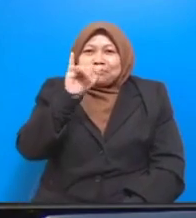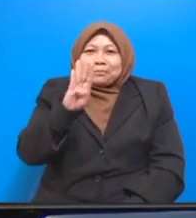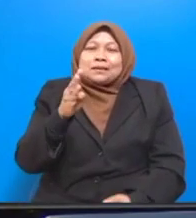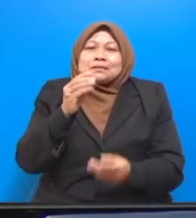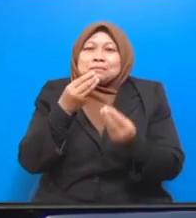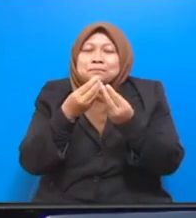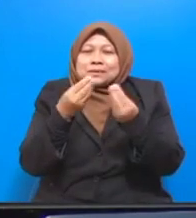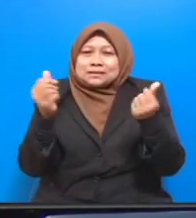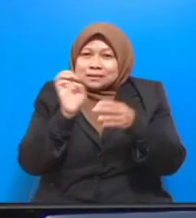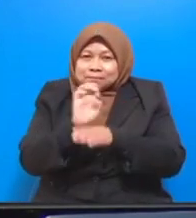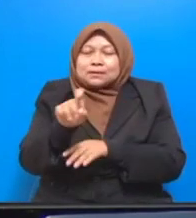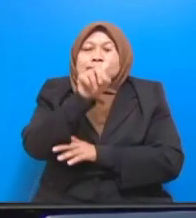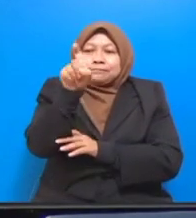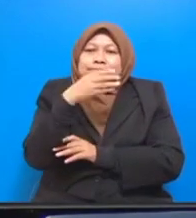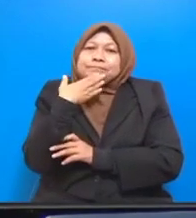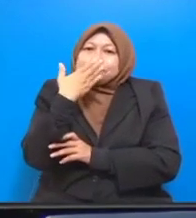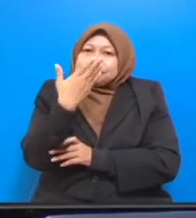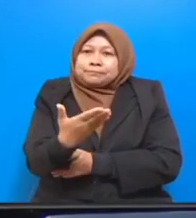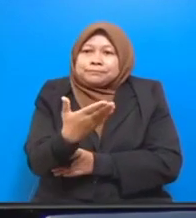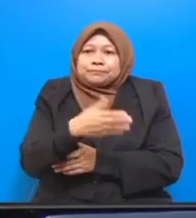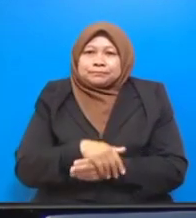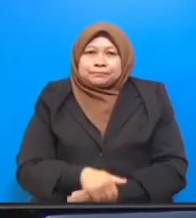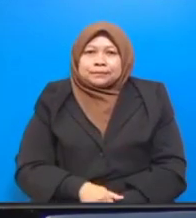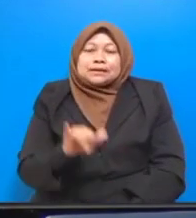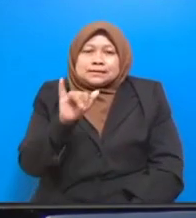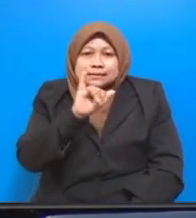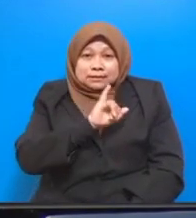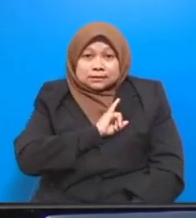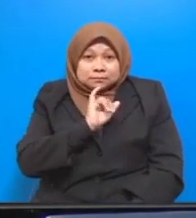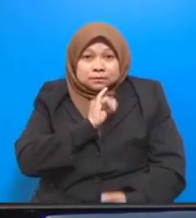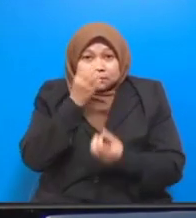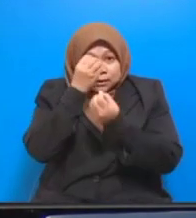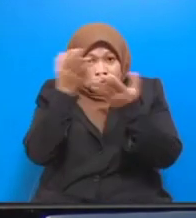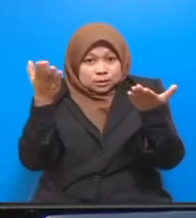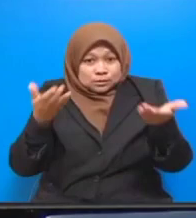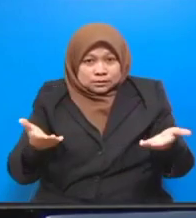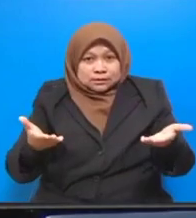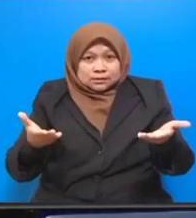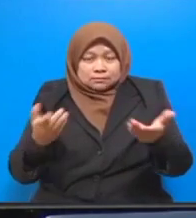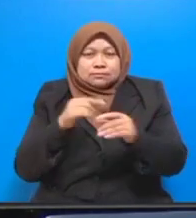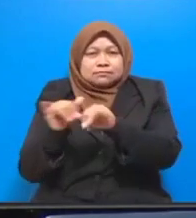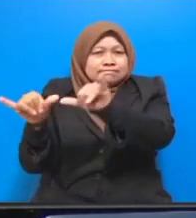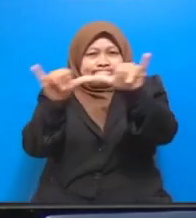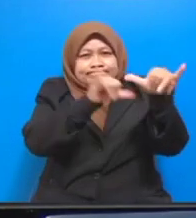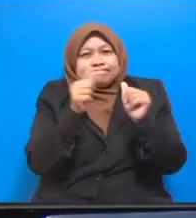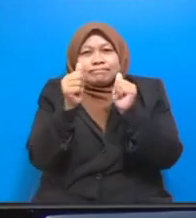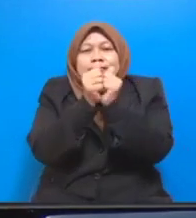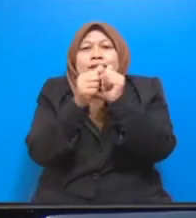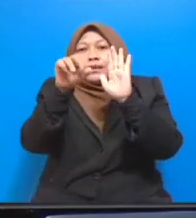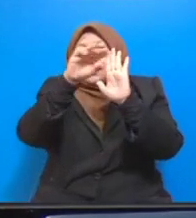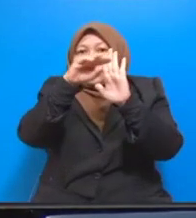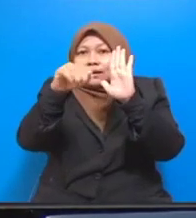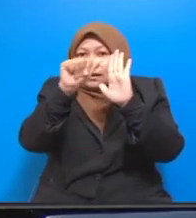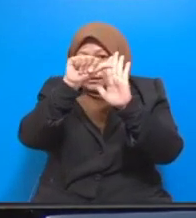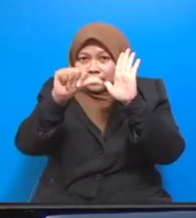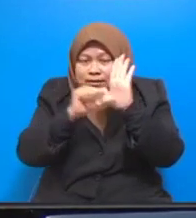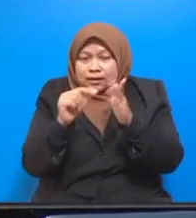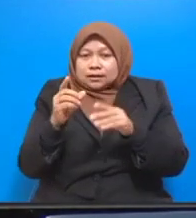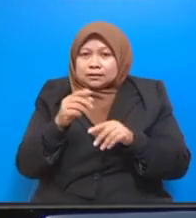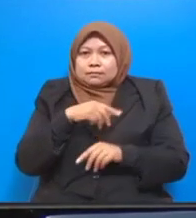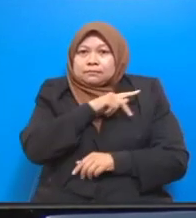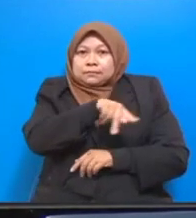pasirmas diatas salam tadi saya ingin memaklumkan disini selaras dengan akta perlindungan data